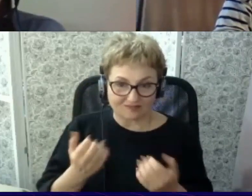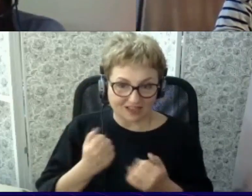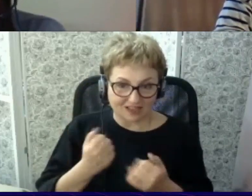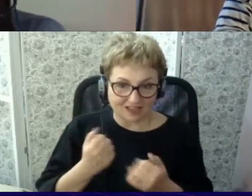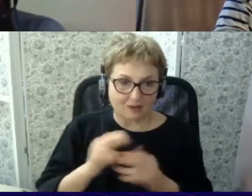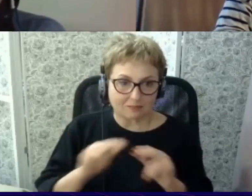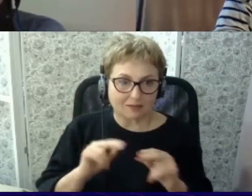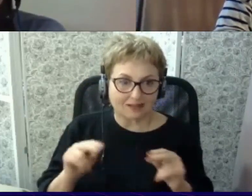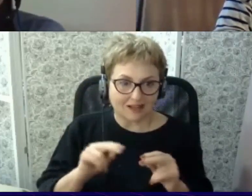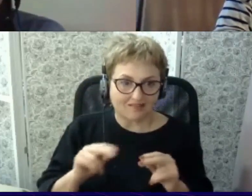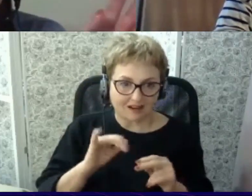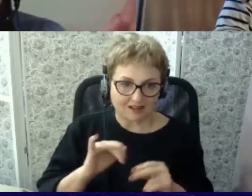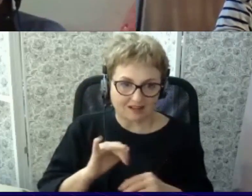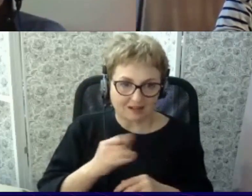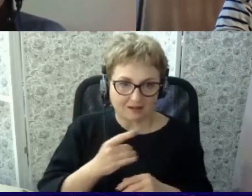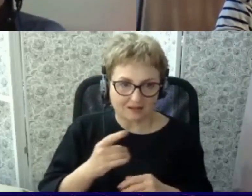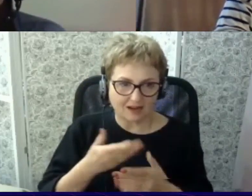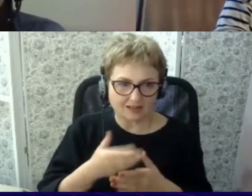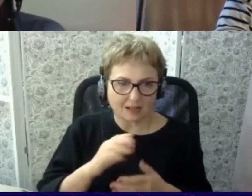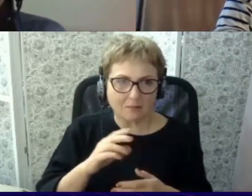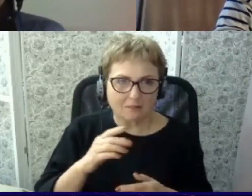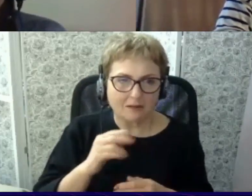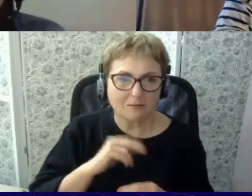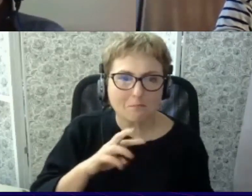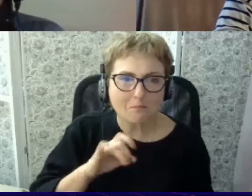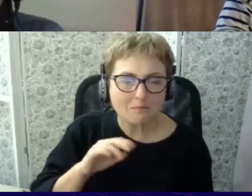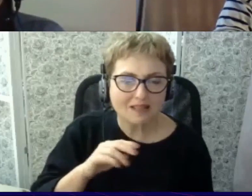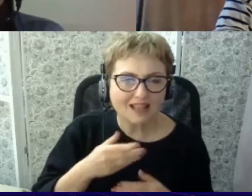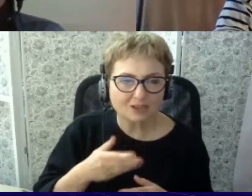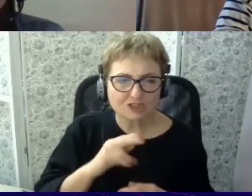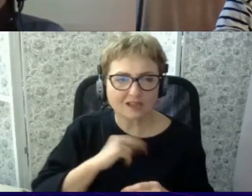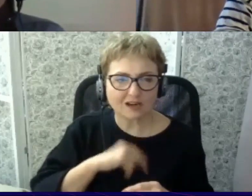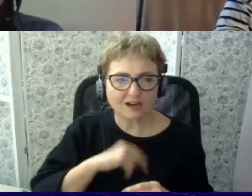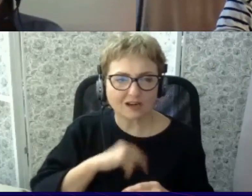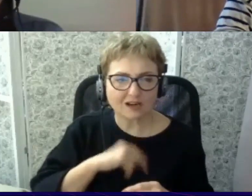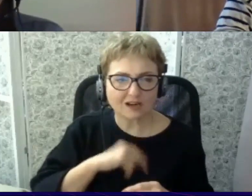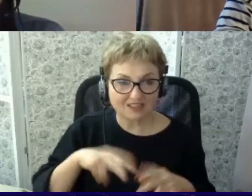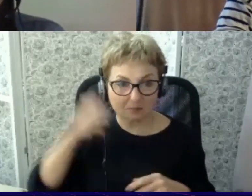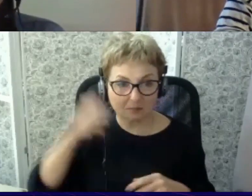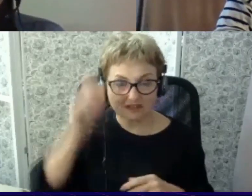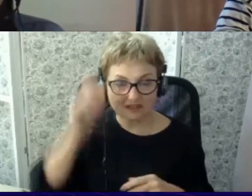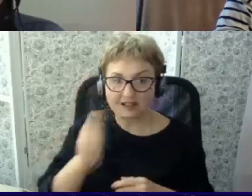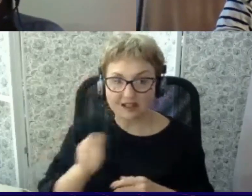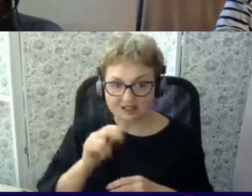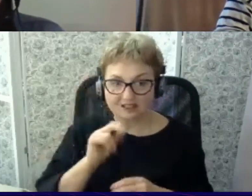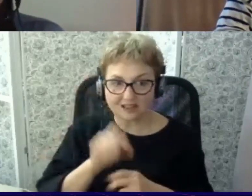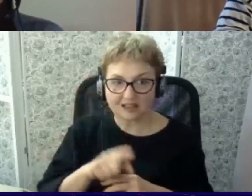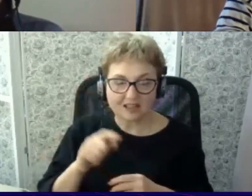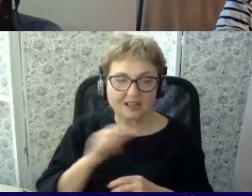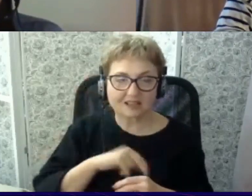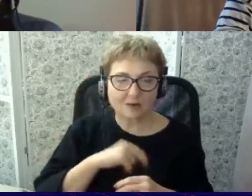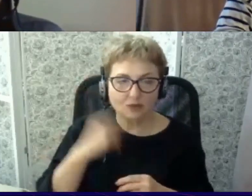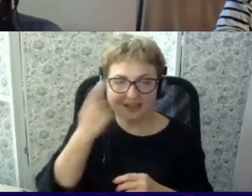взять там преподавателей и вообще методических даже работников среднего профессионального образования и дать им задание,